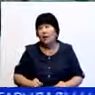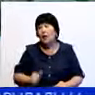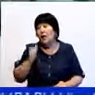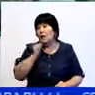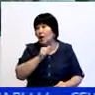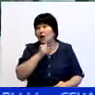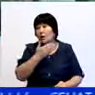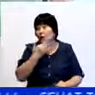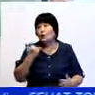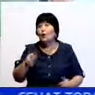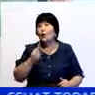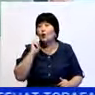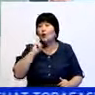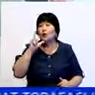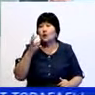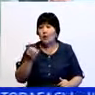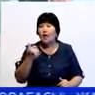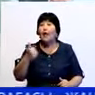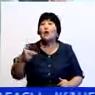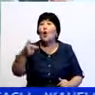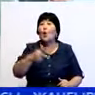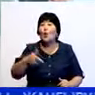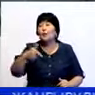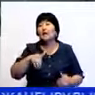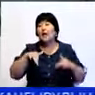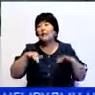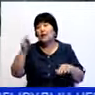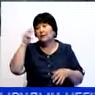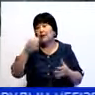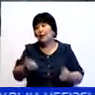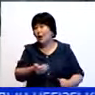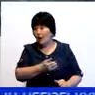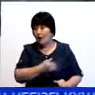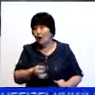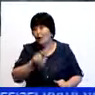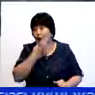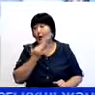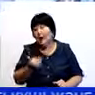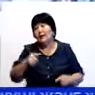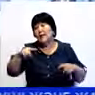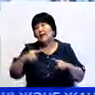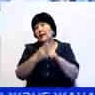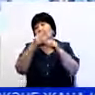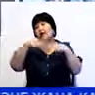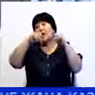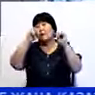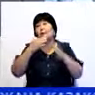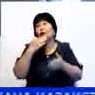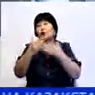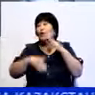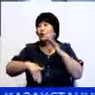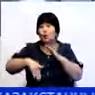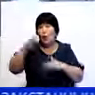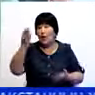Жасыратыны жоқ, бүгінгі жас буын әлі де гуманитарлық бағытта білім алуға құмар, ал қазір техникалық мамандықтарға сұраныс